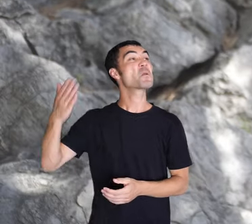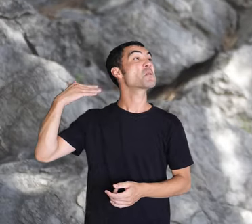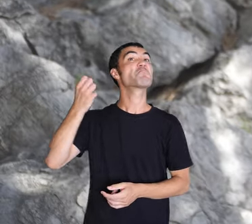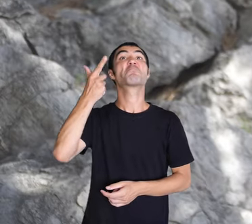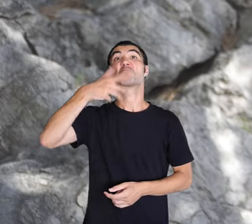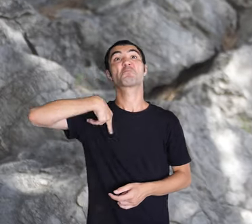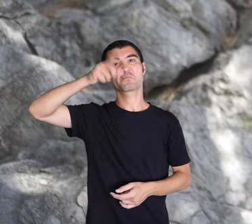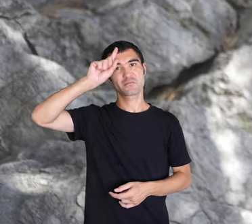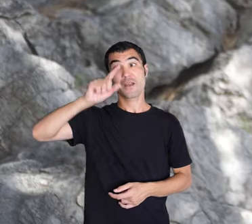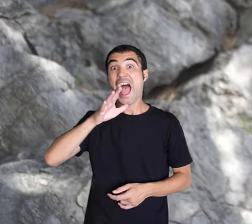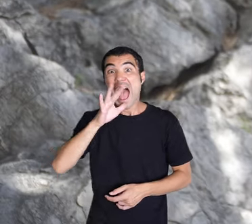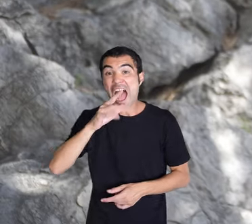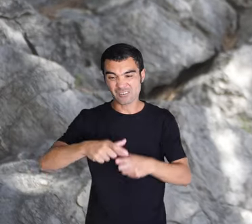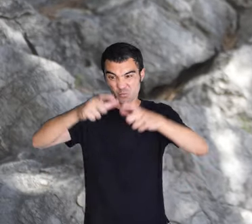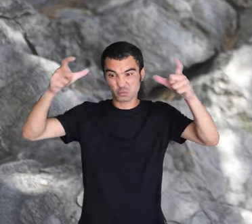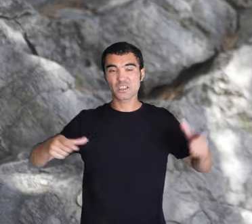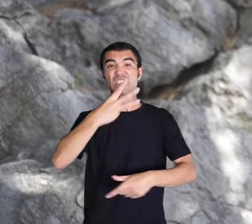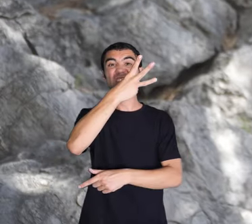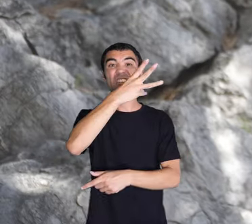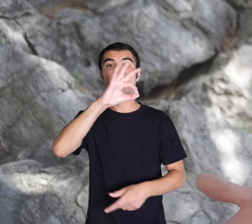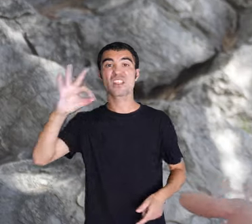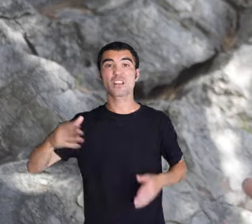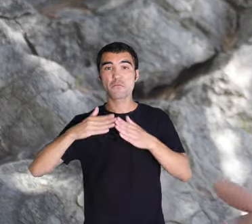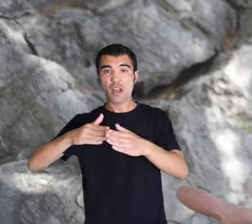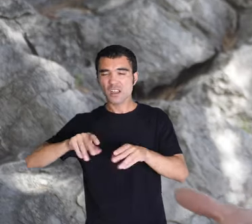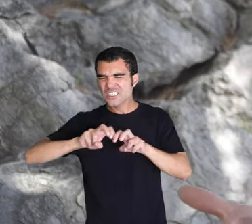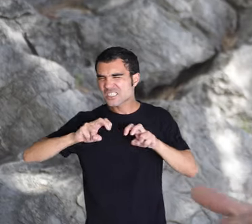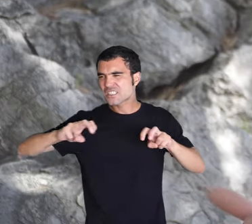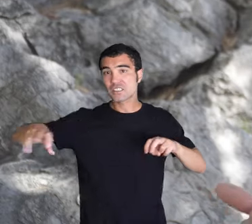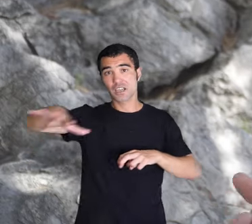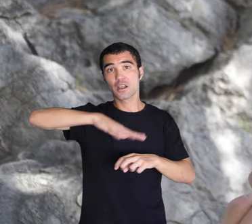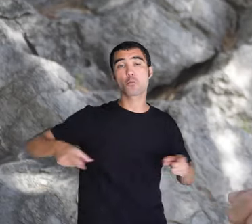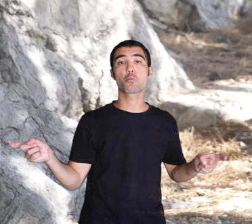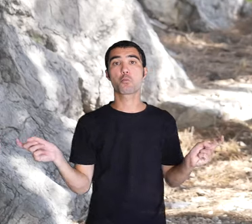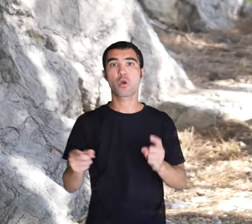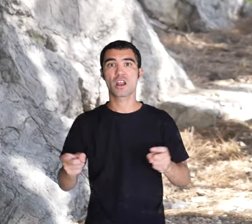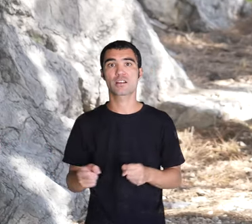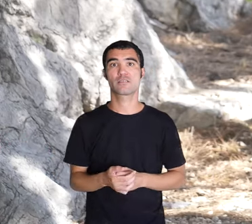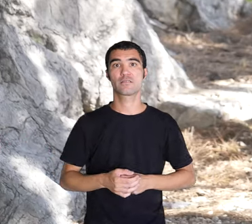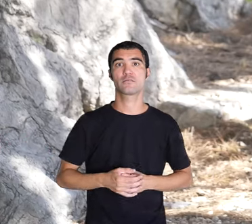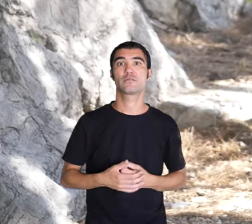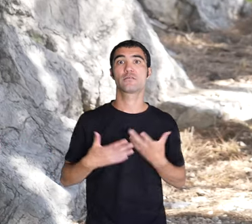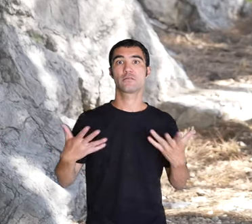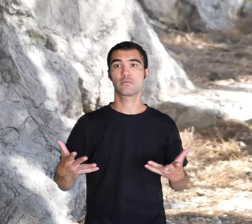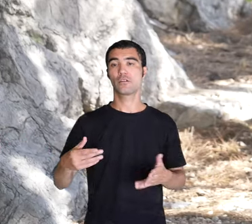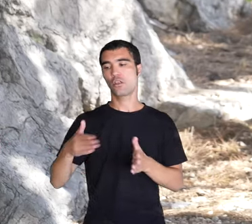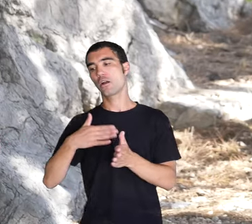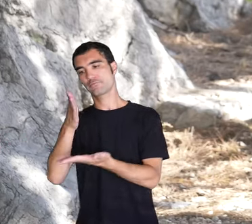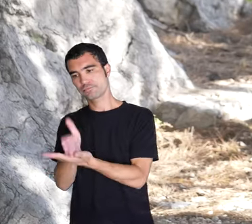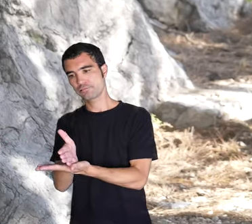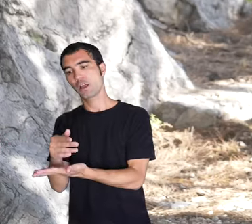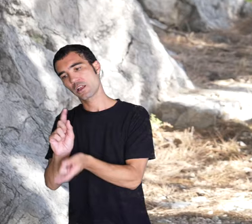abans, però ara són 300 barques que estan en esport, o sigui que és molt. En això s'explica que no s'ha mogut, abans